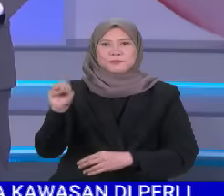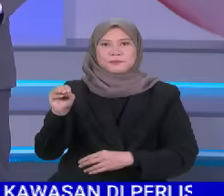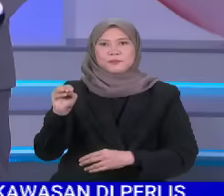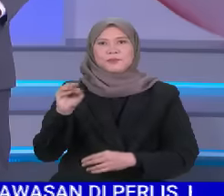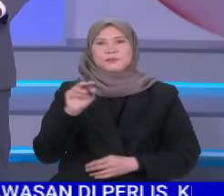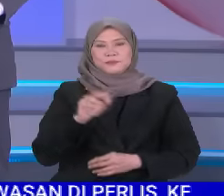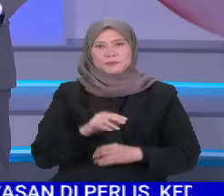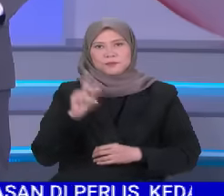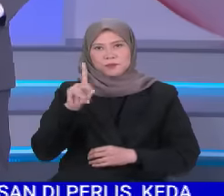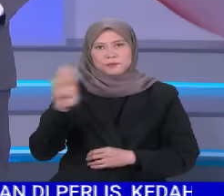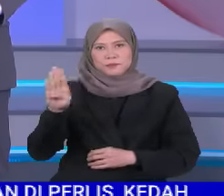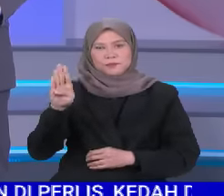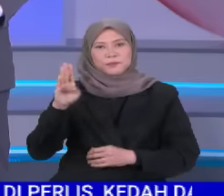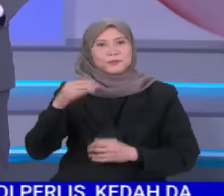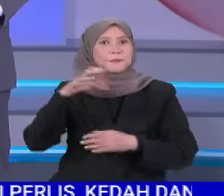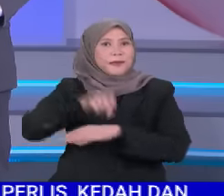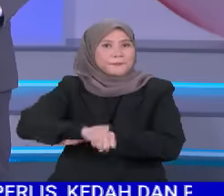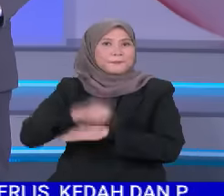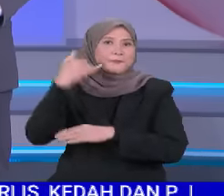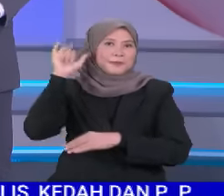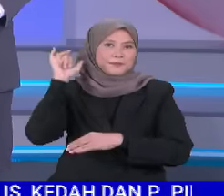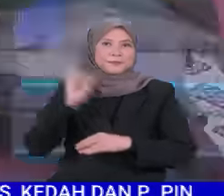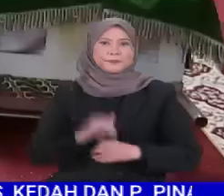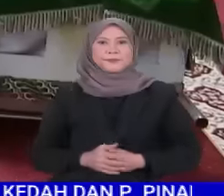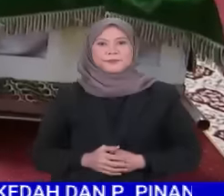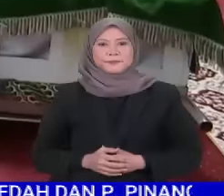baru pada malam semalam